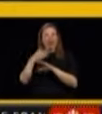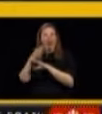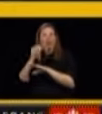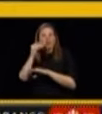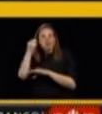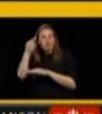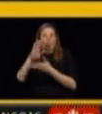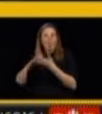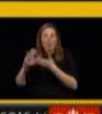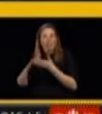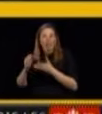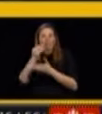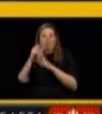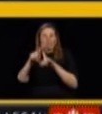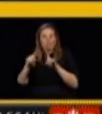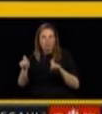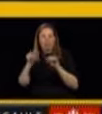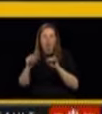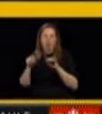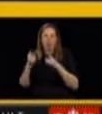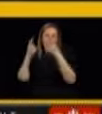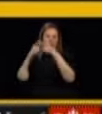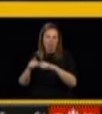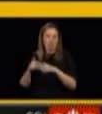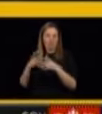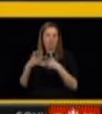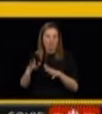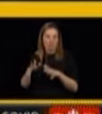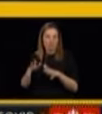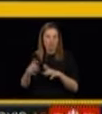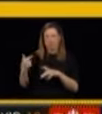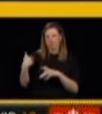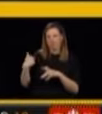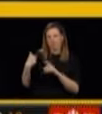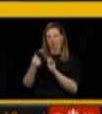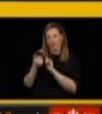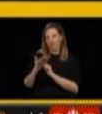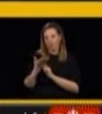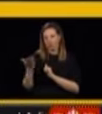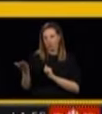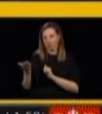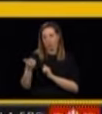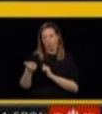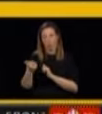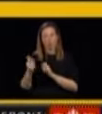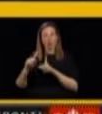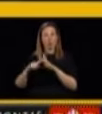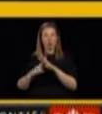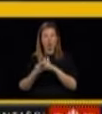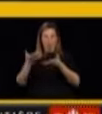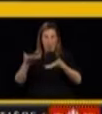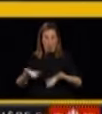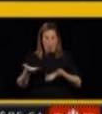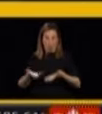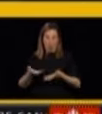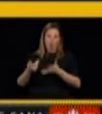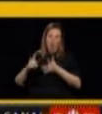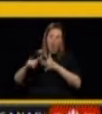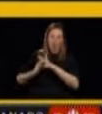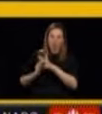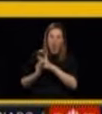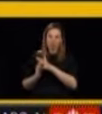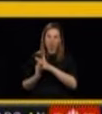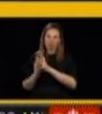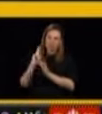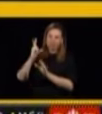a réglé, évidemment, une entente avec eux. Et ils vont commencer maintenant, là, à travailler